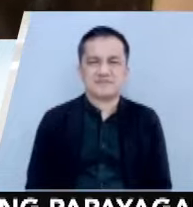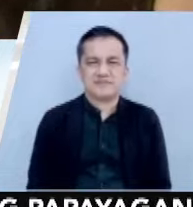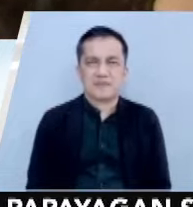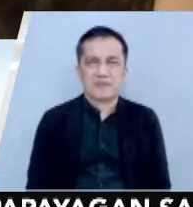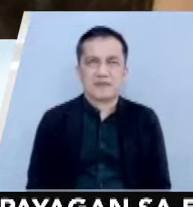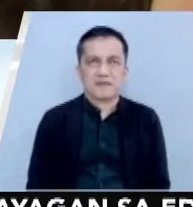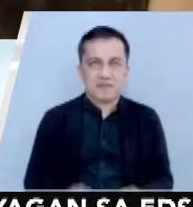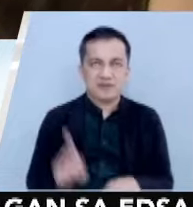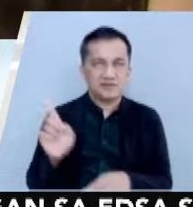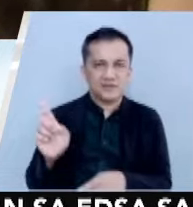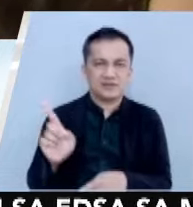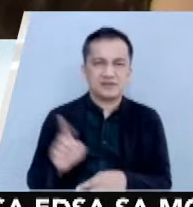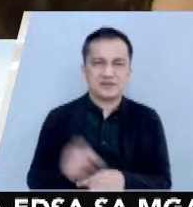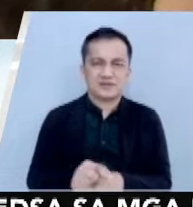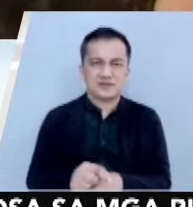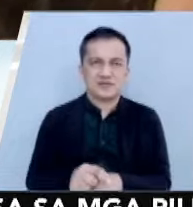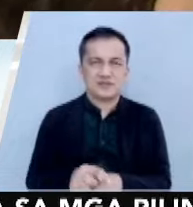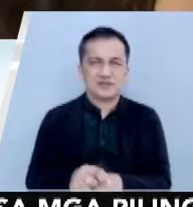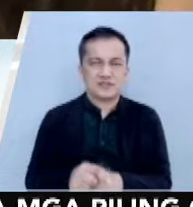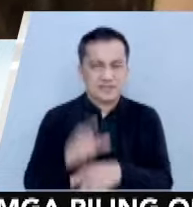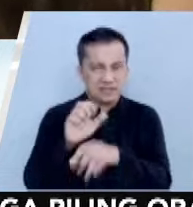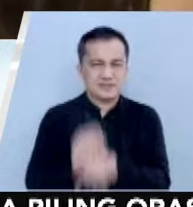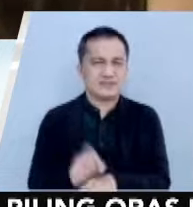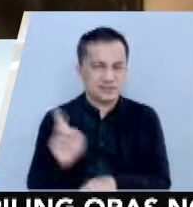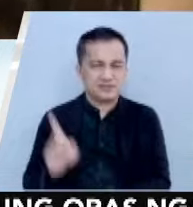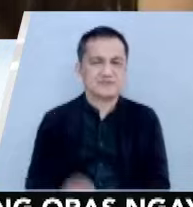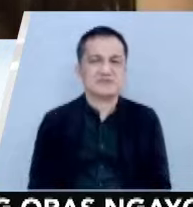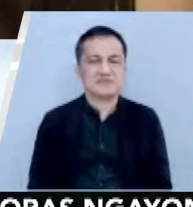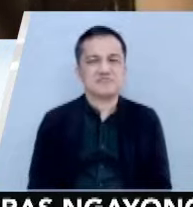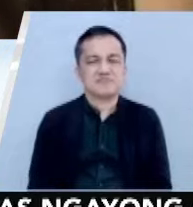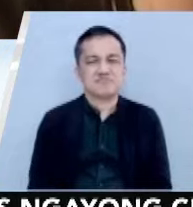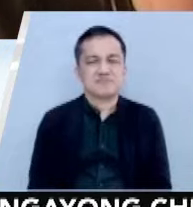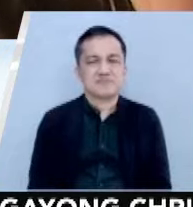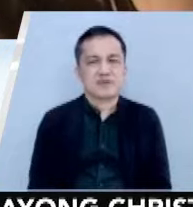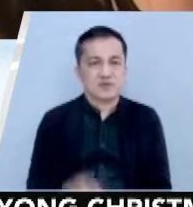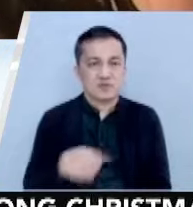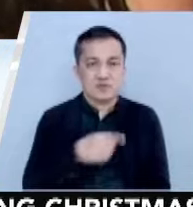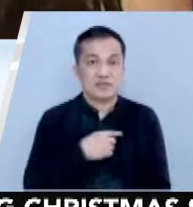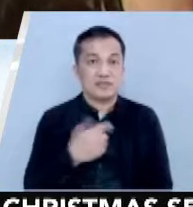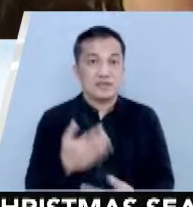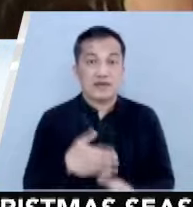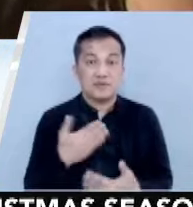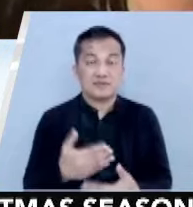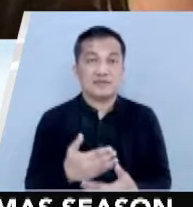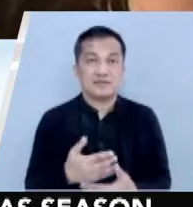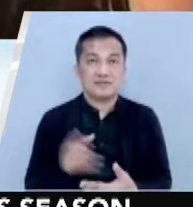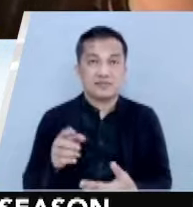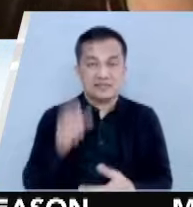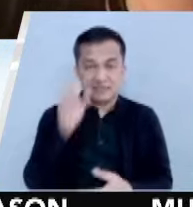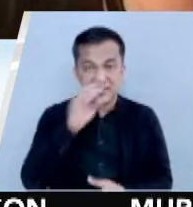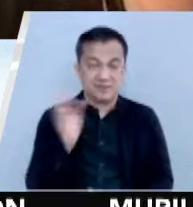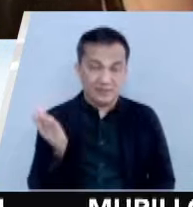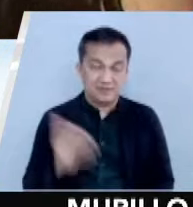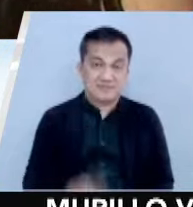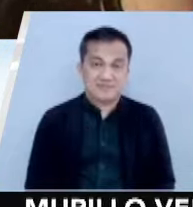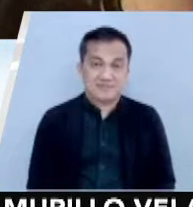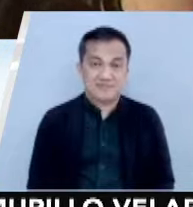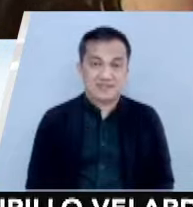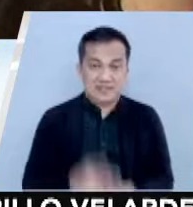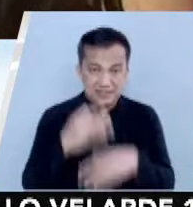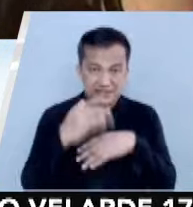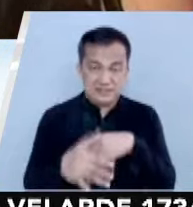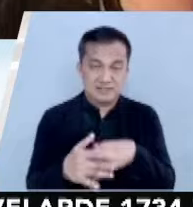talagang yun yung nakahiligan talaga niya. And we're just glad na nahanap niya yun, di ba? Early on in her